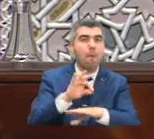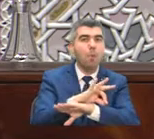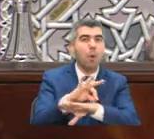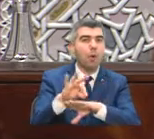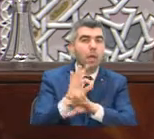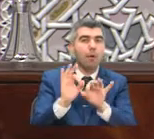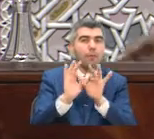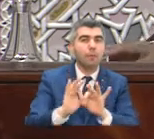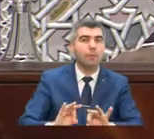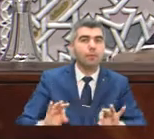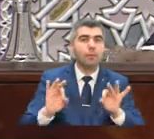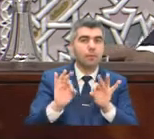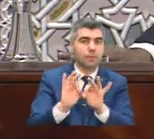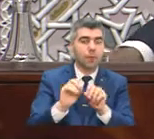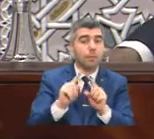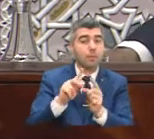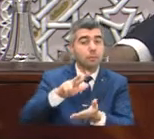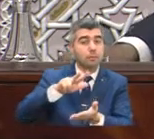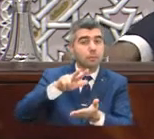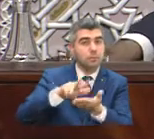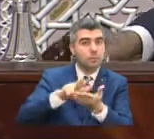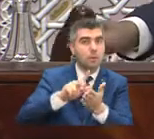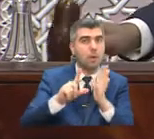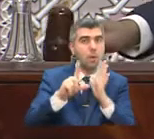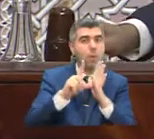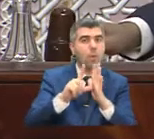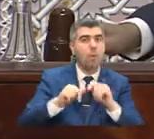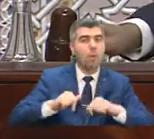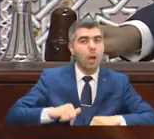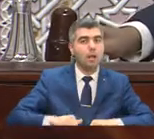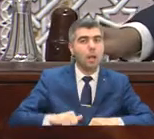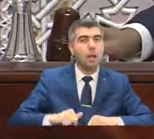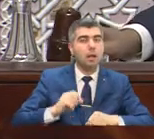رغم كونها معتمدة من لدن وزارة التربية الوطنية